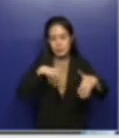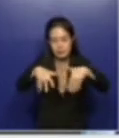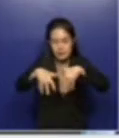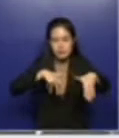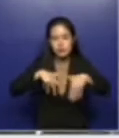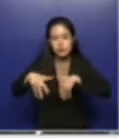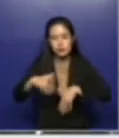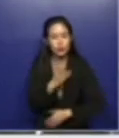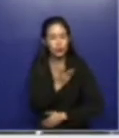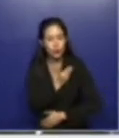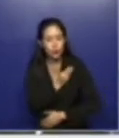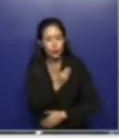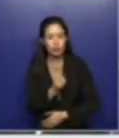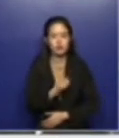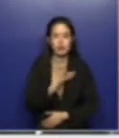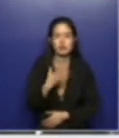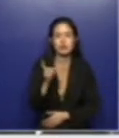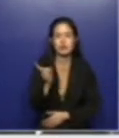ชนตื่นตระหนกตกใ